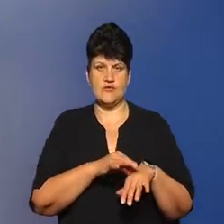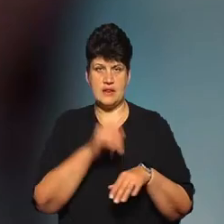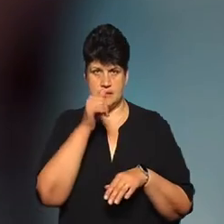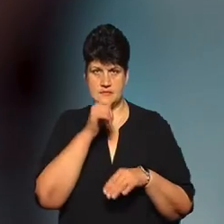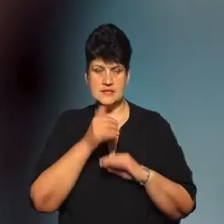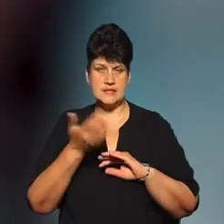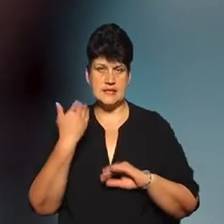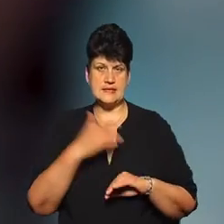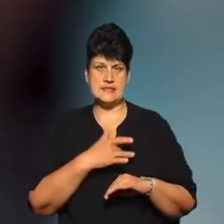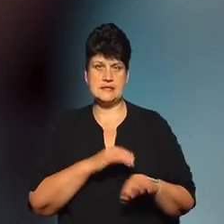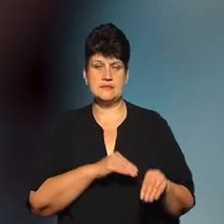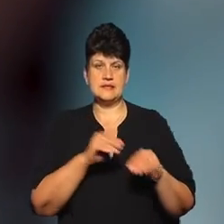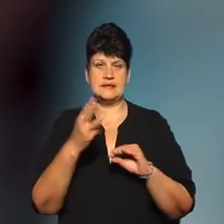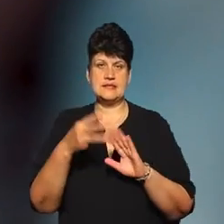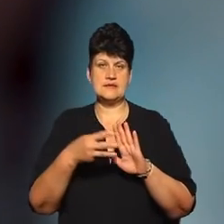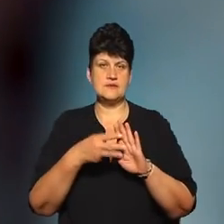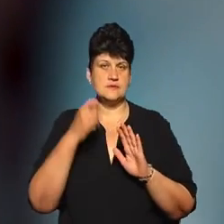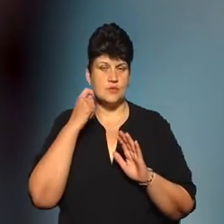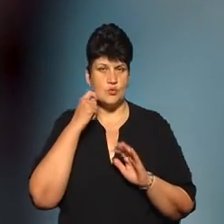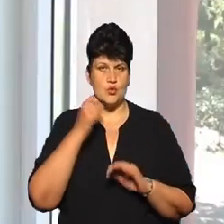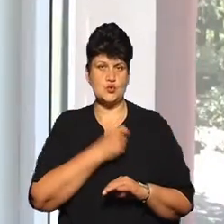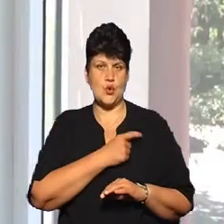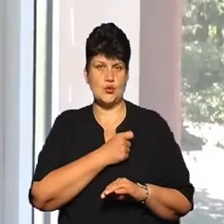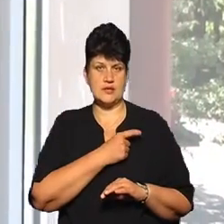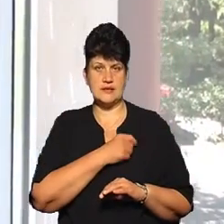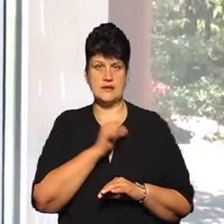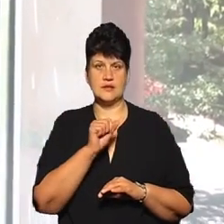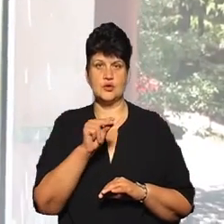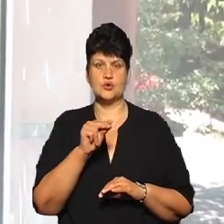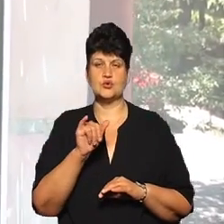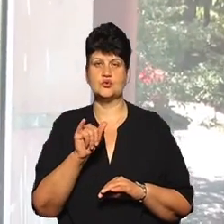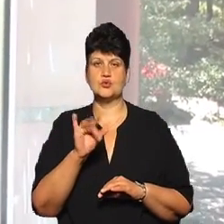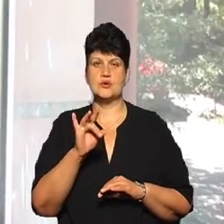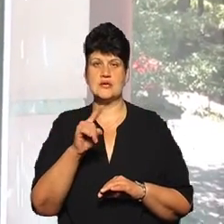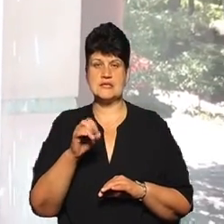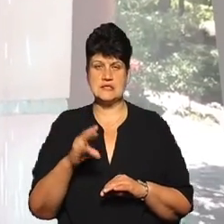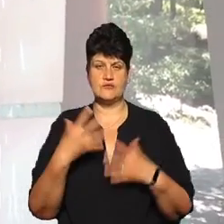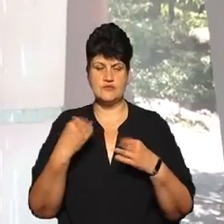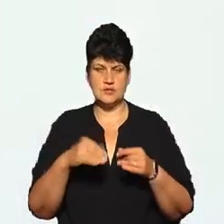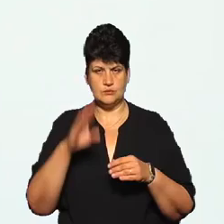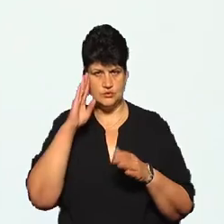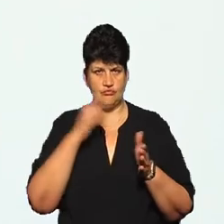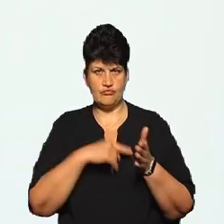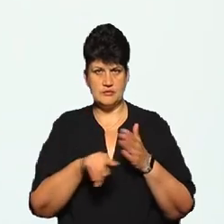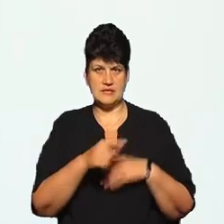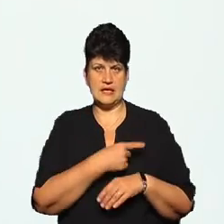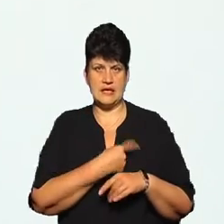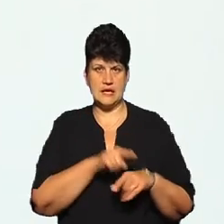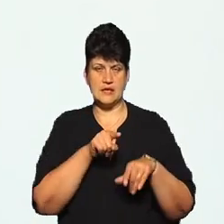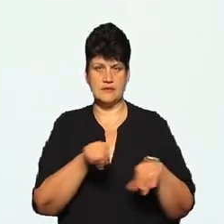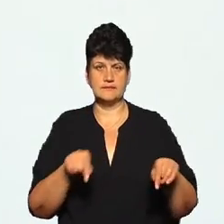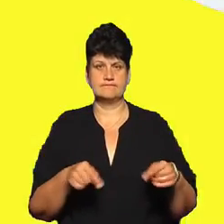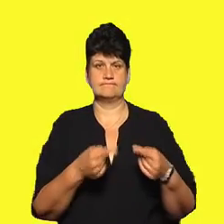Серце пересадили 38-річному одеситу Андрію Чурзіну. Чоловіка вже виписали з лікарні, і він проходить